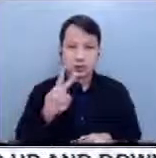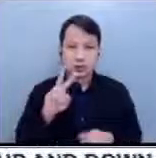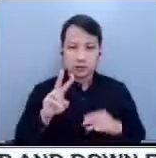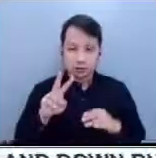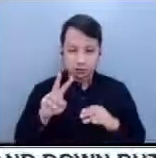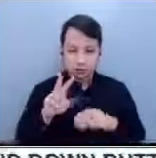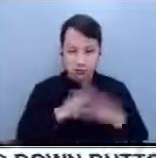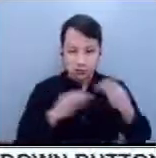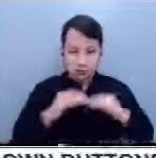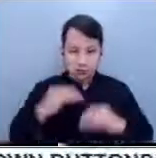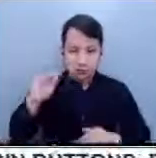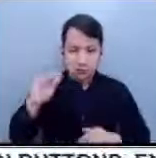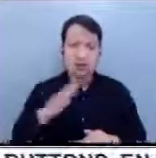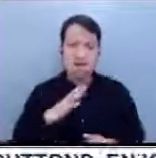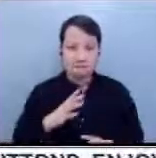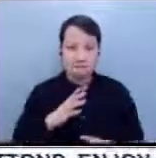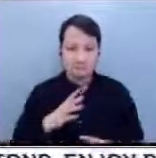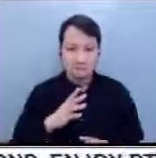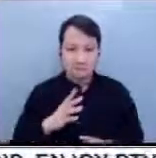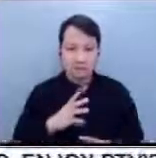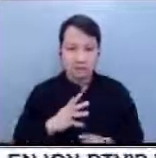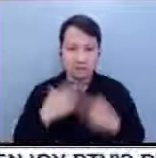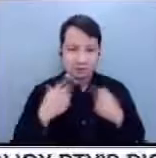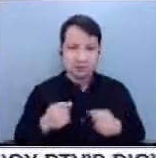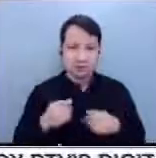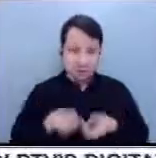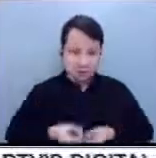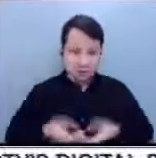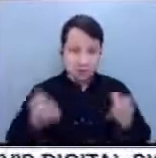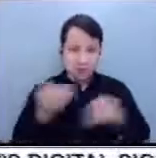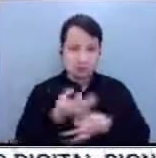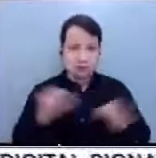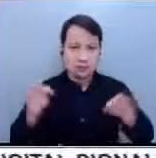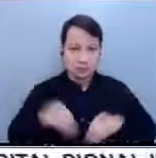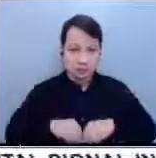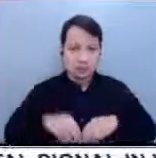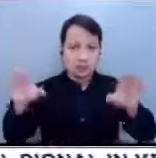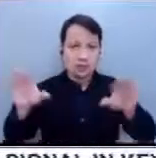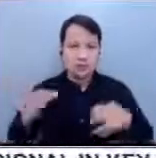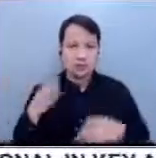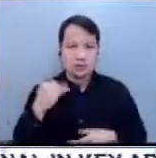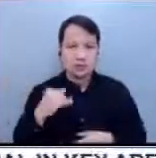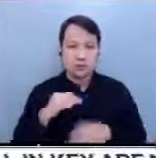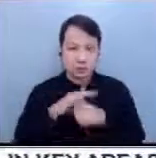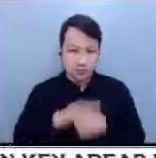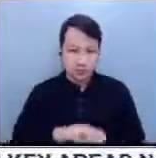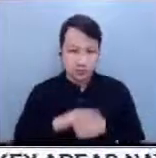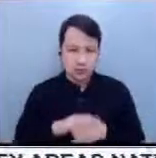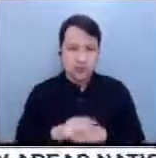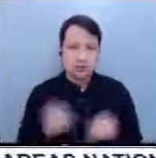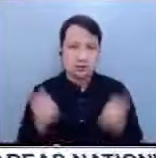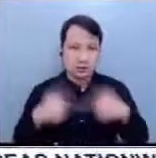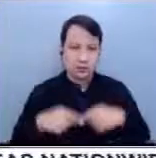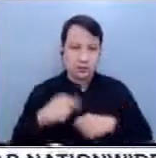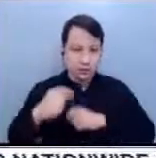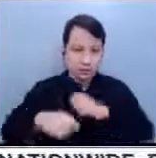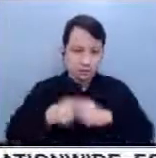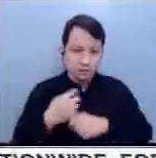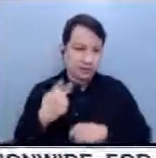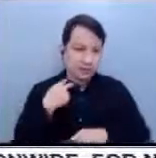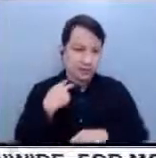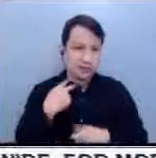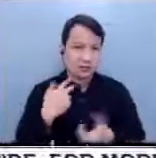maayos ang kalusugan nito kaya kaagad na pinakawalan upang maibsa ng stress dulot ng pagkakatarap. Itinuturing